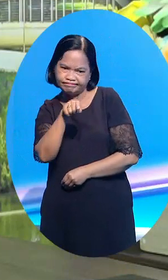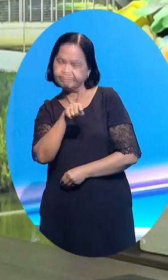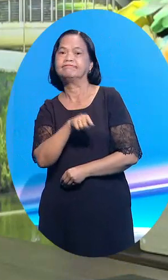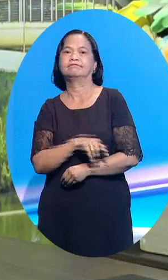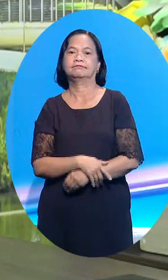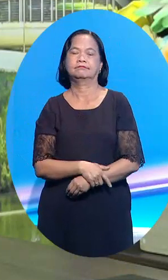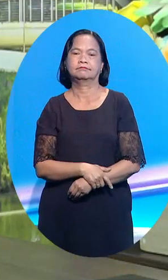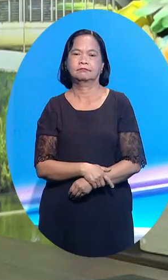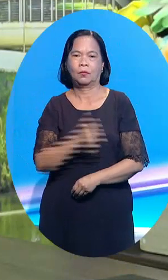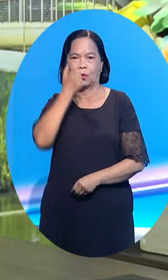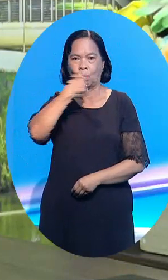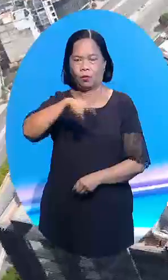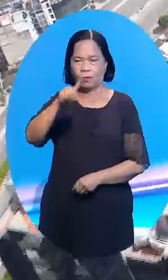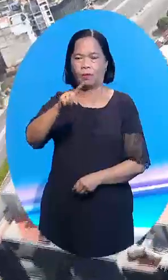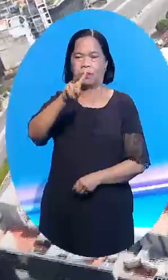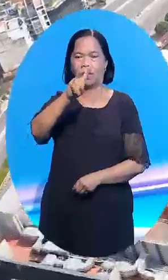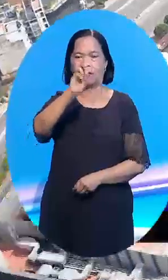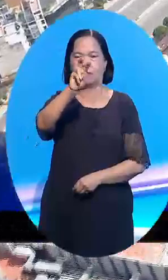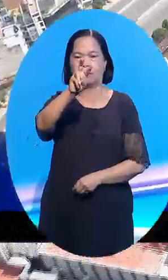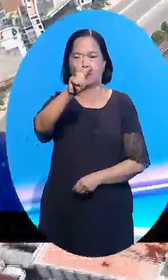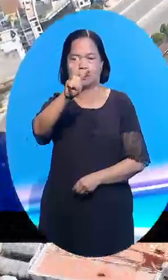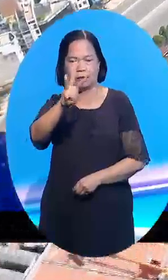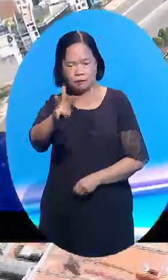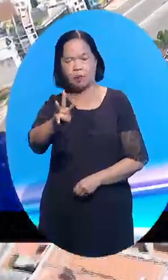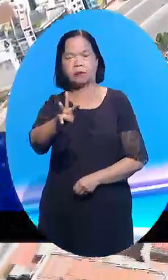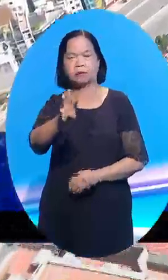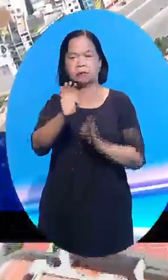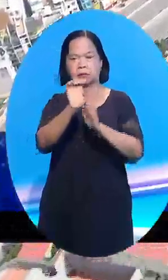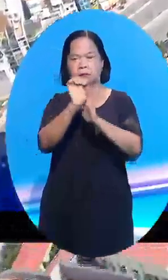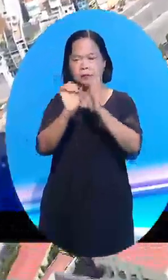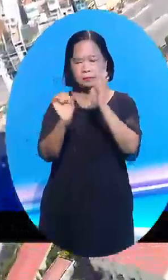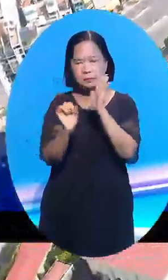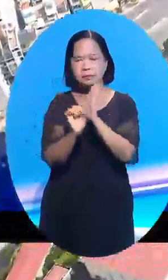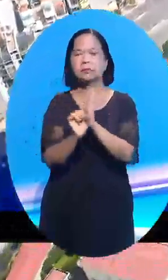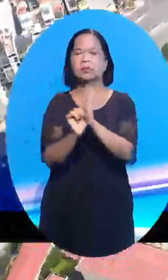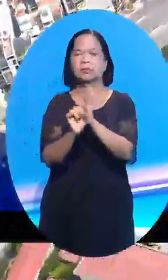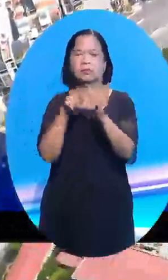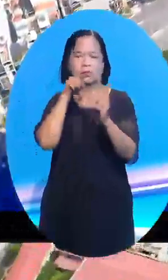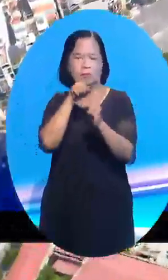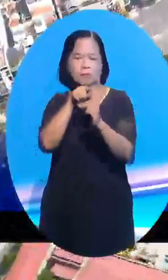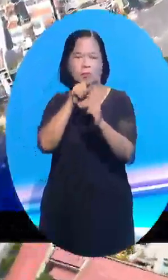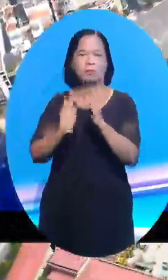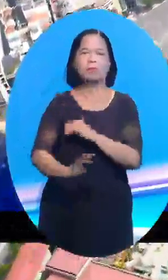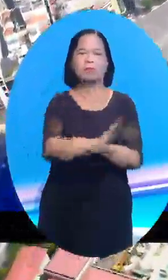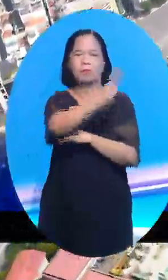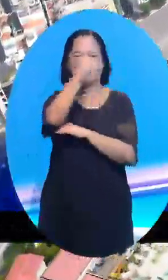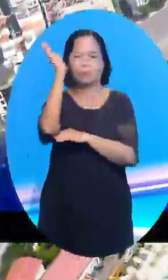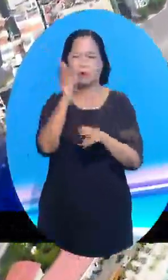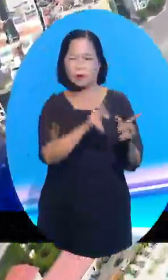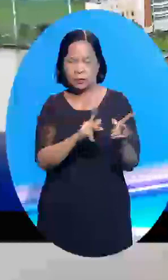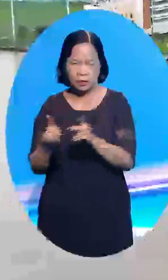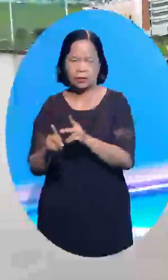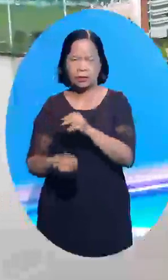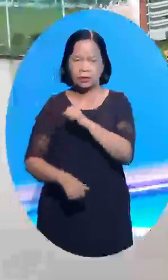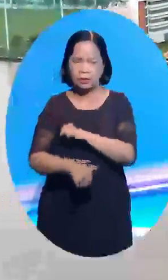thì quý 1 2023 thì các cái chính sách rồi các cái mục tiêu phát triển kinh tế xã hội nó được cụ thể